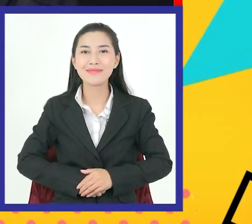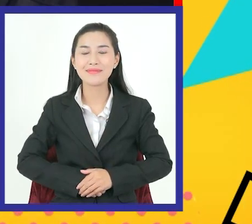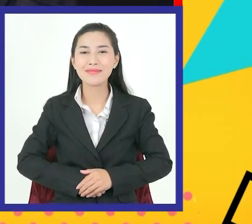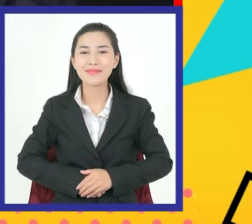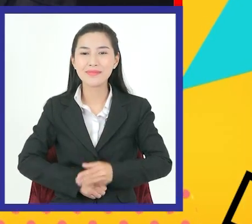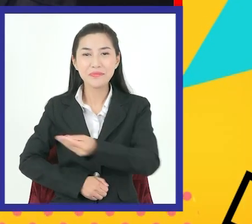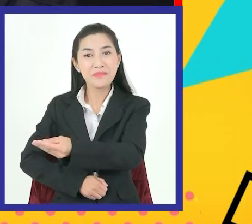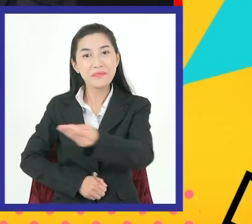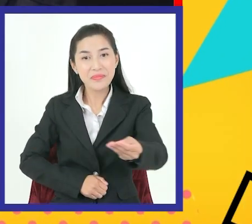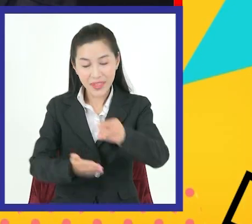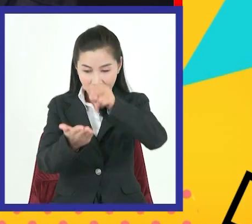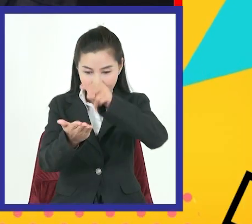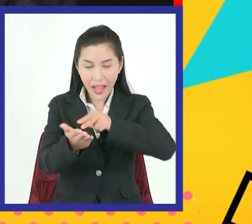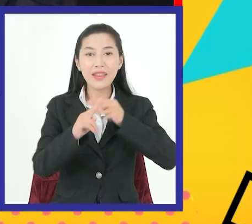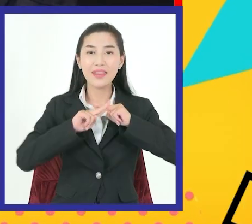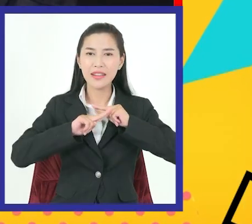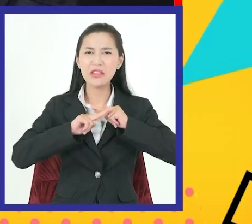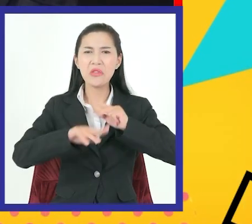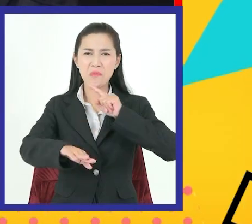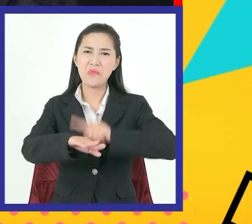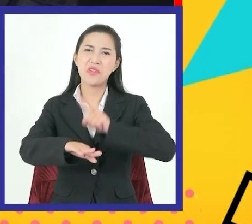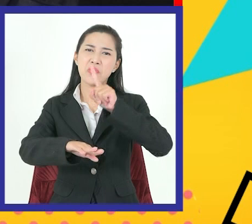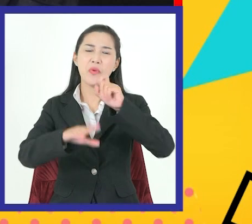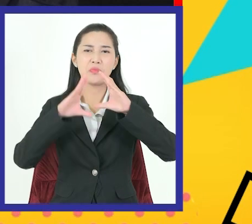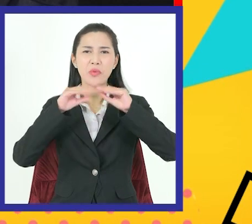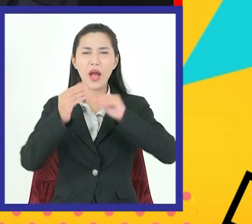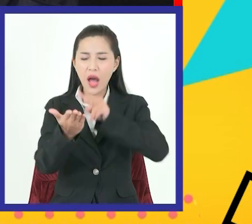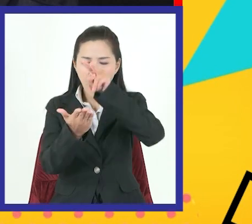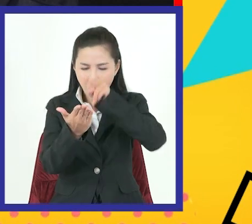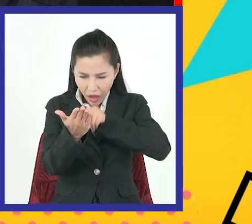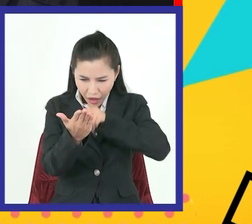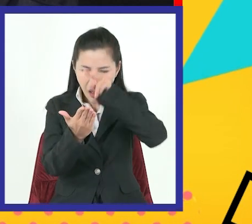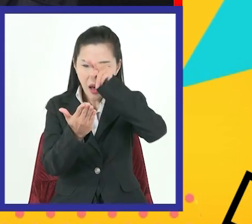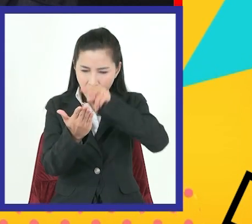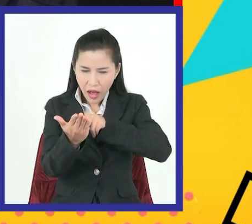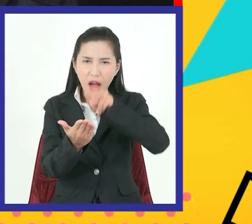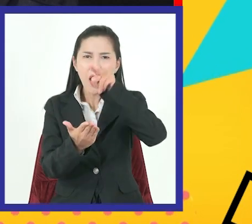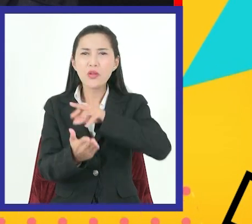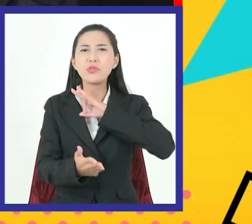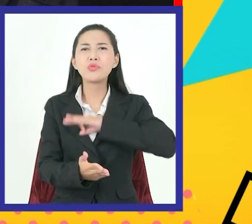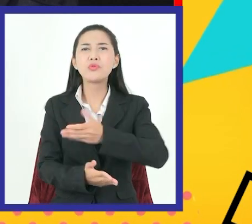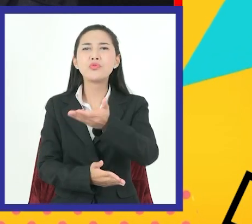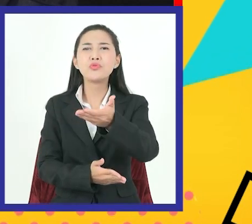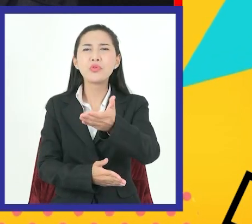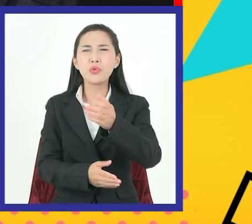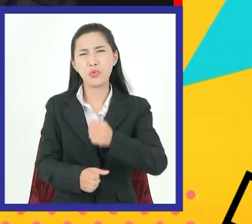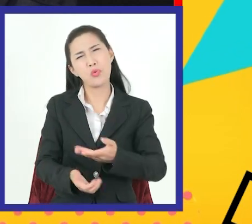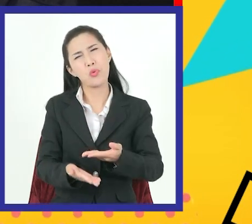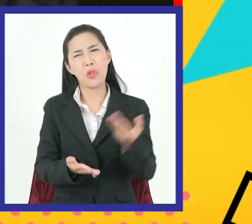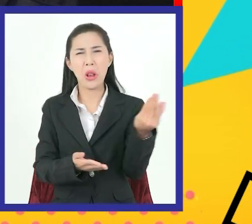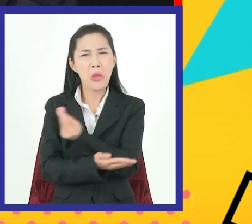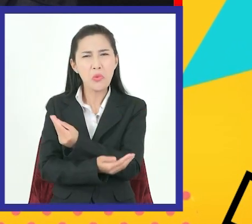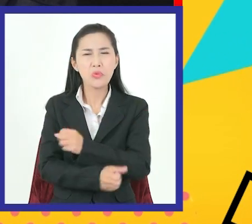ครับจะได้ไม่เสียเวลาในที่ประชุมอ่านก้มหน้าก้มตาอ่านอยู่ได้แล้วแหมรู้สึกท่านเป็นคนนะมีความรวด